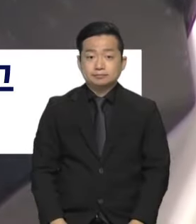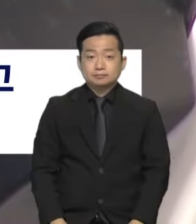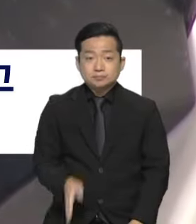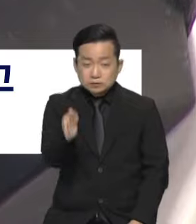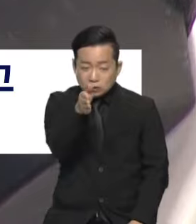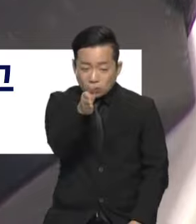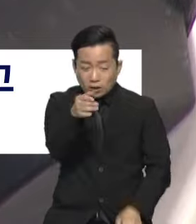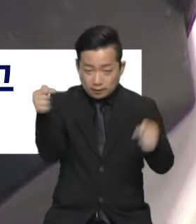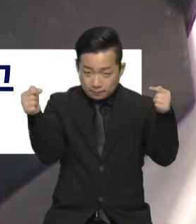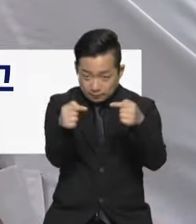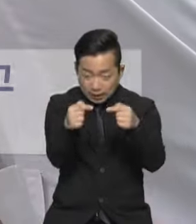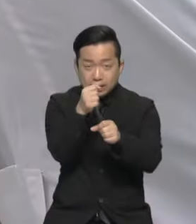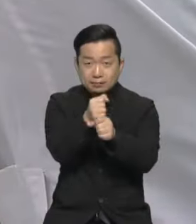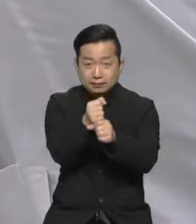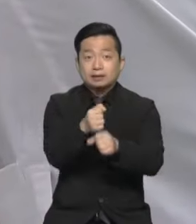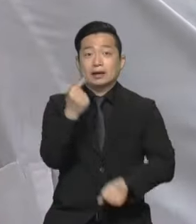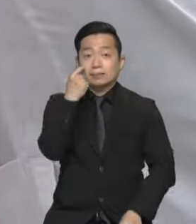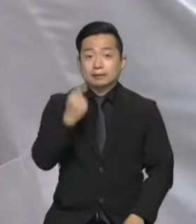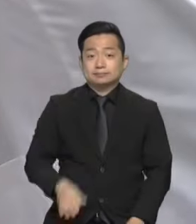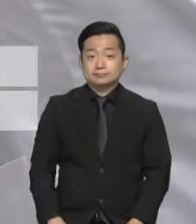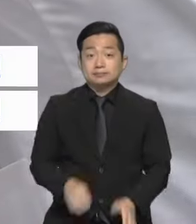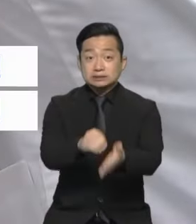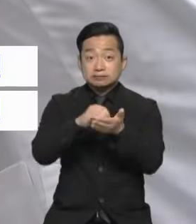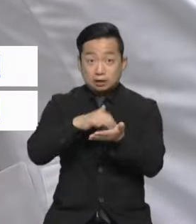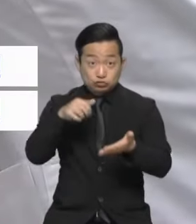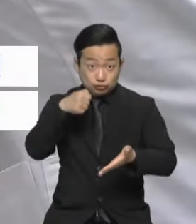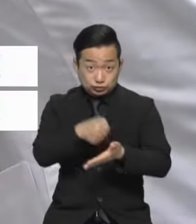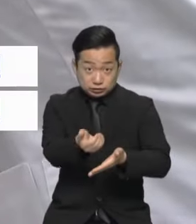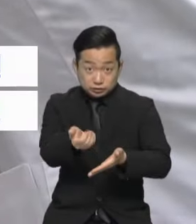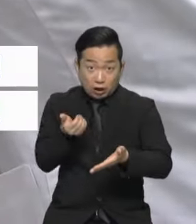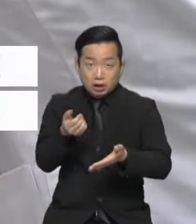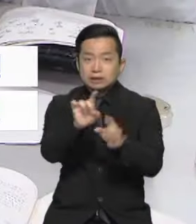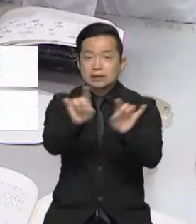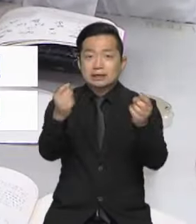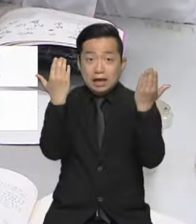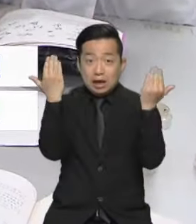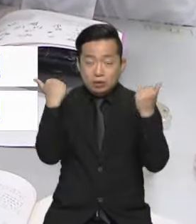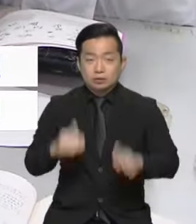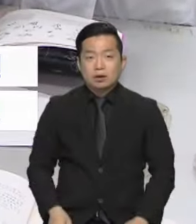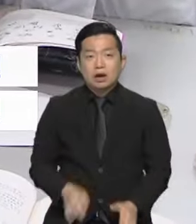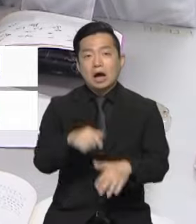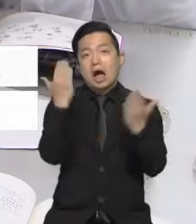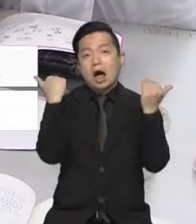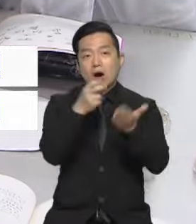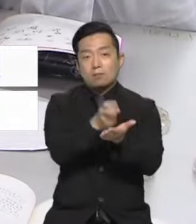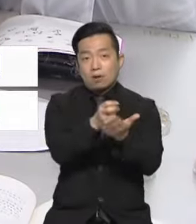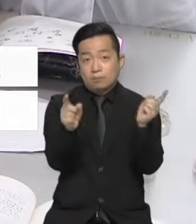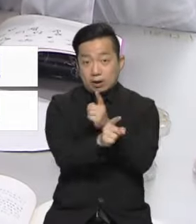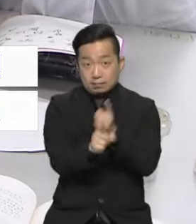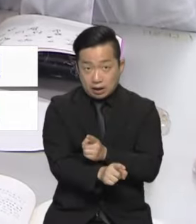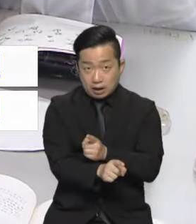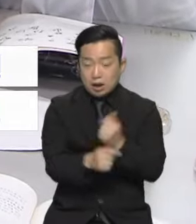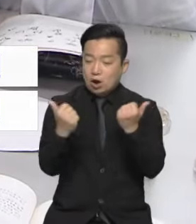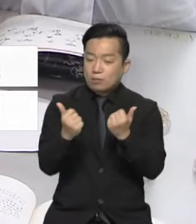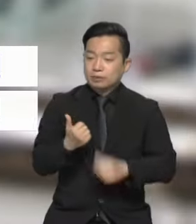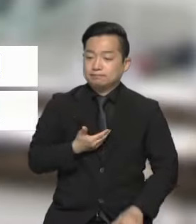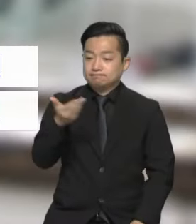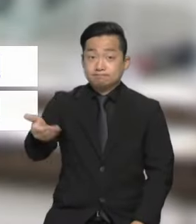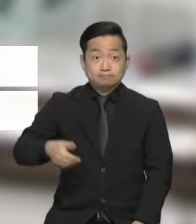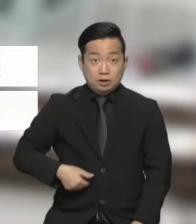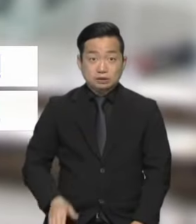적정선을 찾도록 하겠습니다. 입학 정원을 확정하기 위해선 각 대학이 학칙을 개정해 대학교육협의회에 제출해야